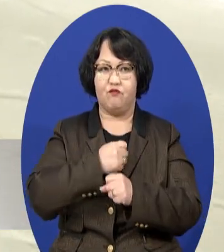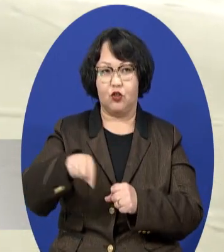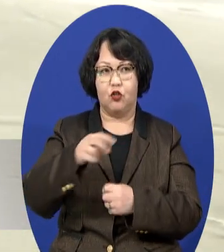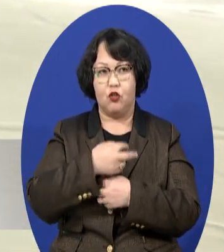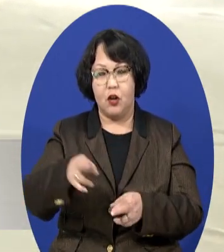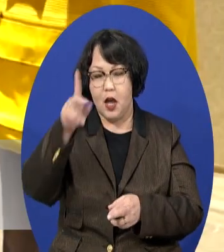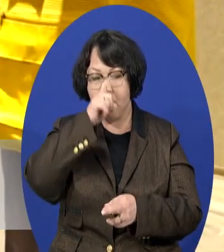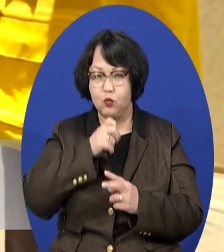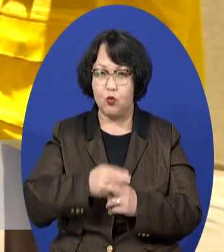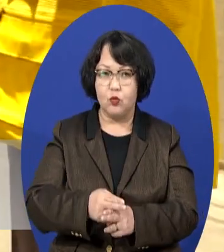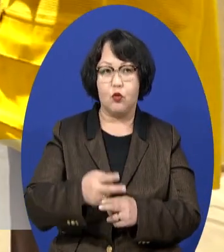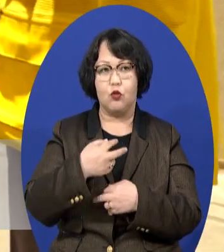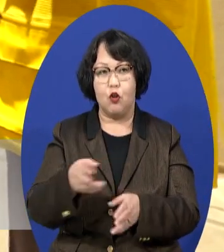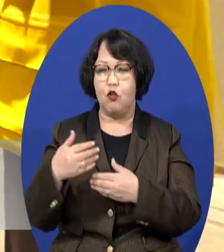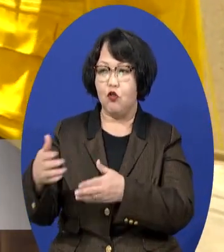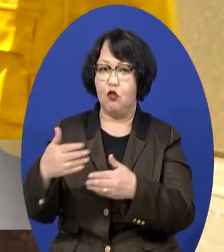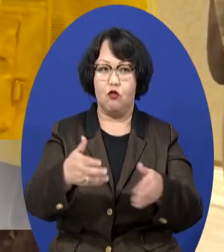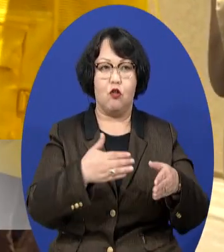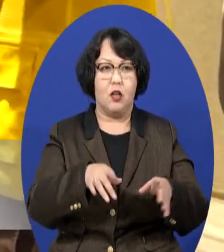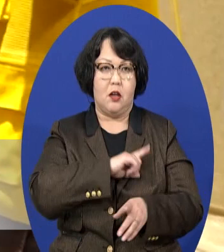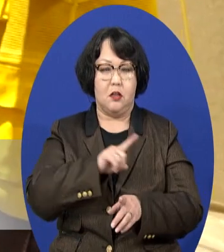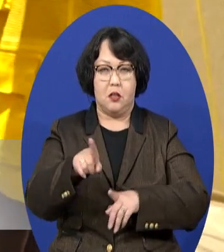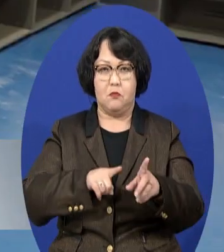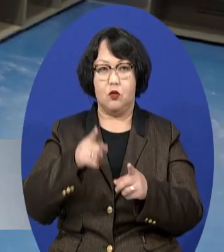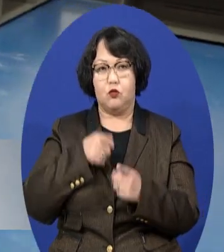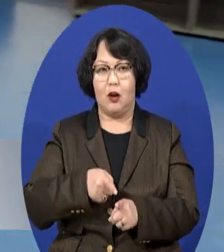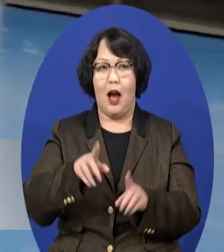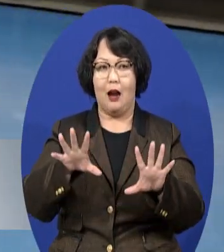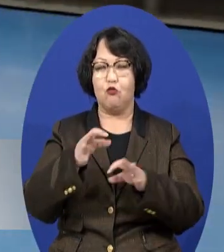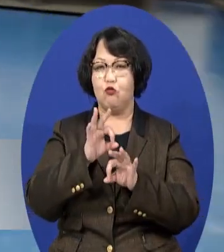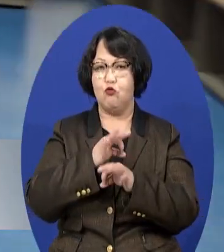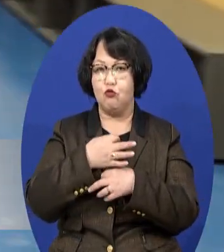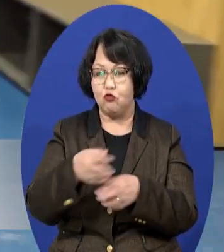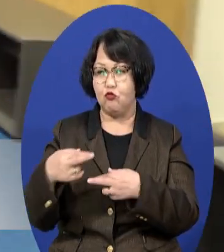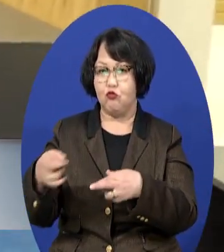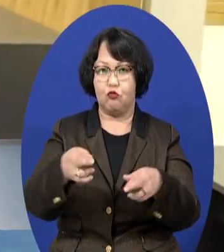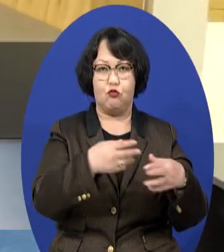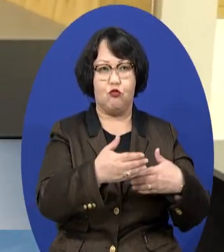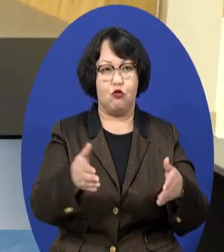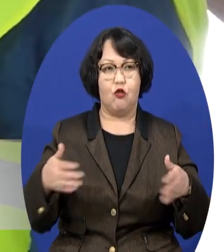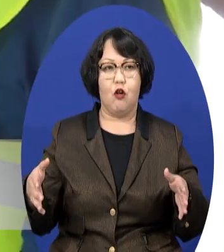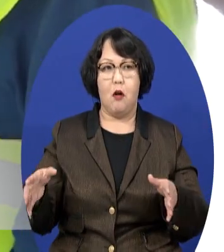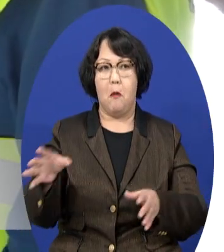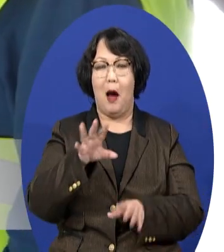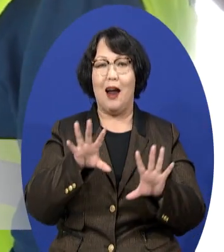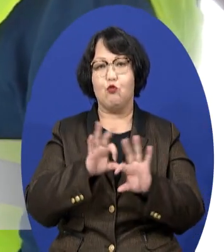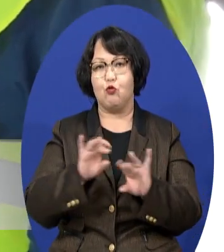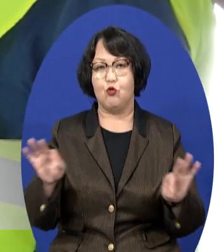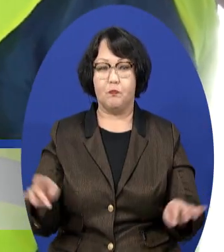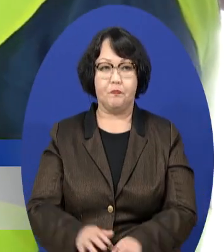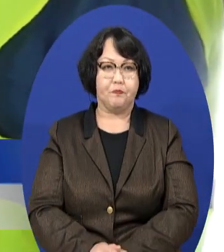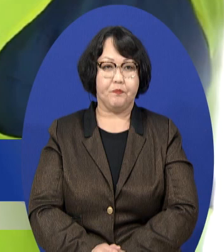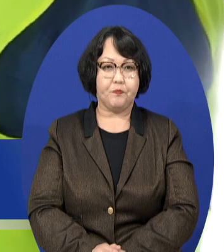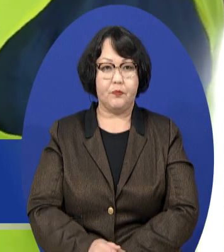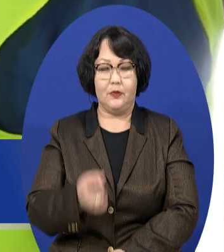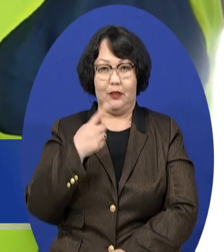шатны тосломжийн үзүүлэх өрөөгөд зөвхөн уралдаан тэмцээнд зориулсан 10 гаруй өрөө таслагатай юм байна. Бид нар чинь